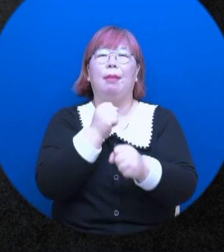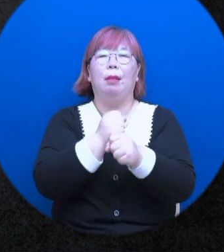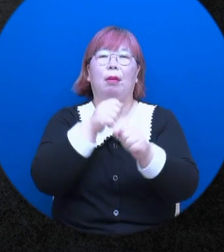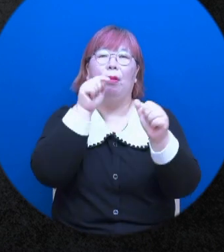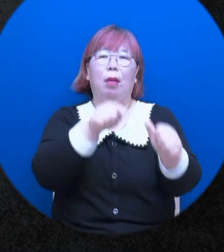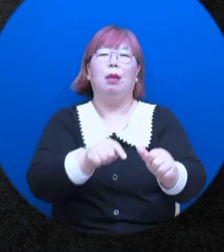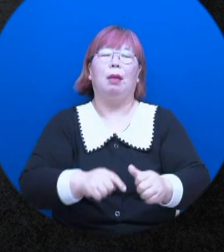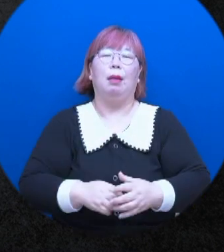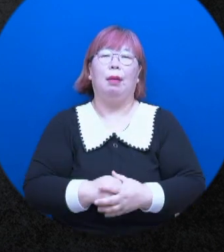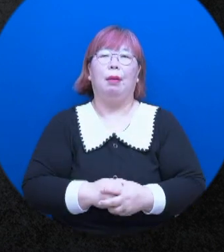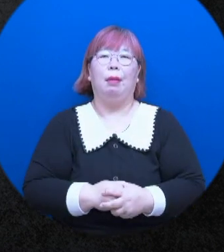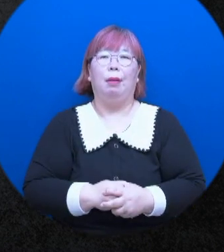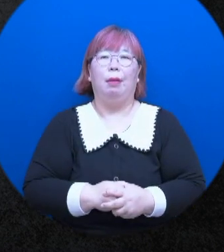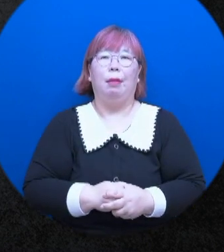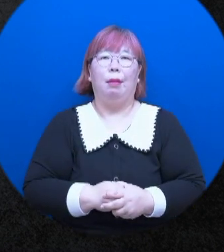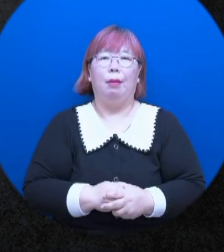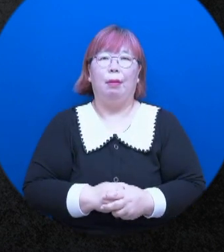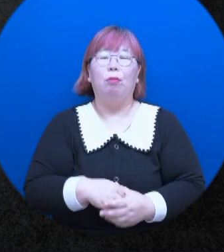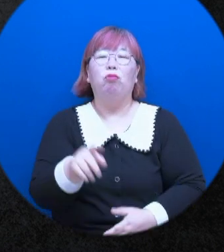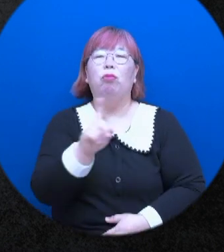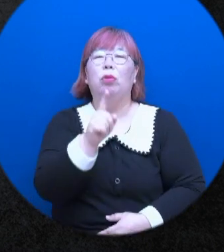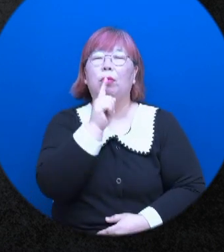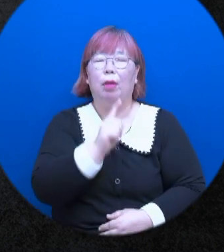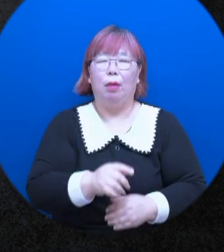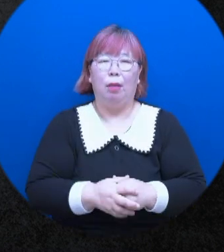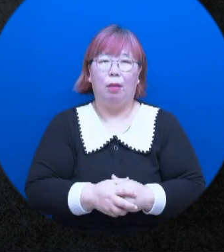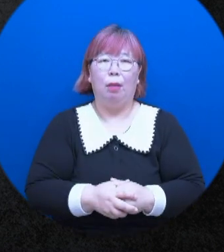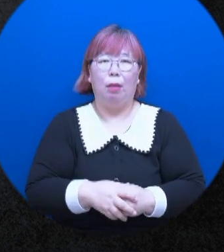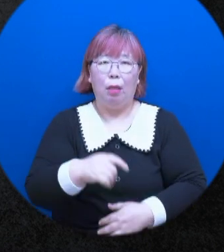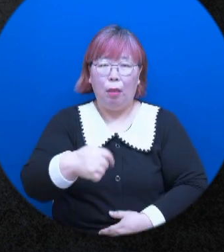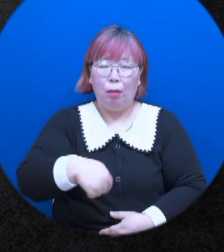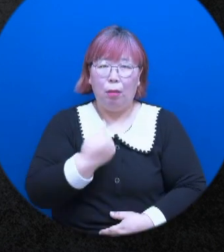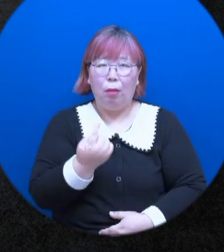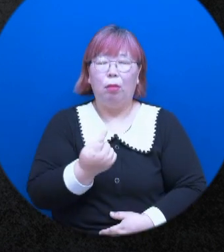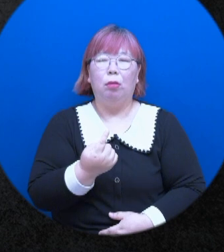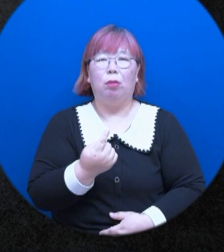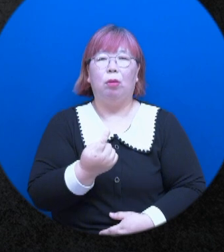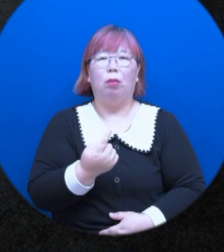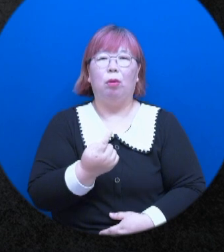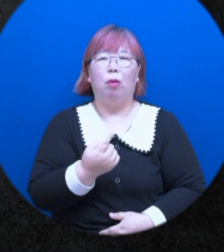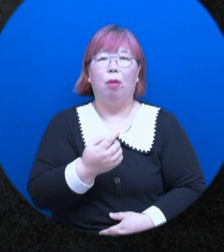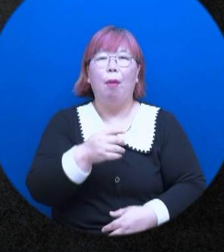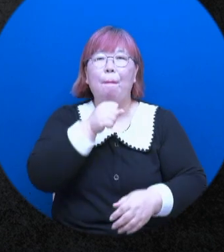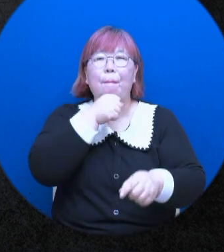하거라. 무엇이라고 말합니까? 스스로